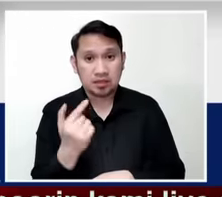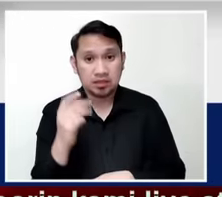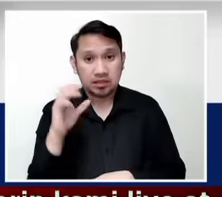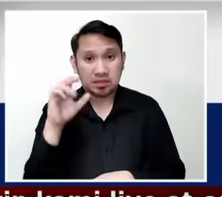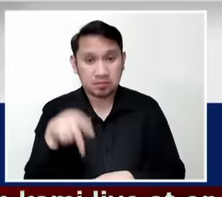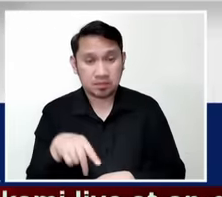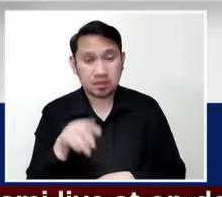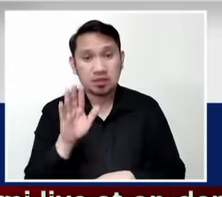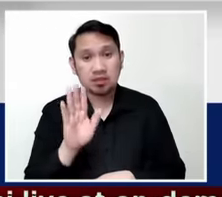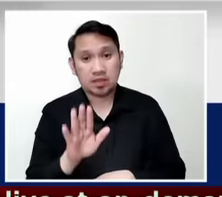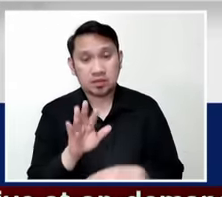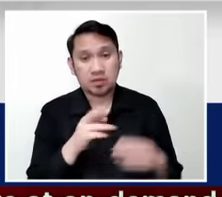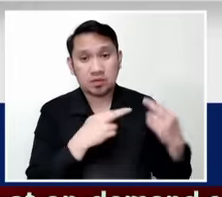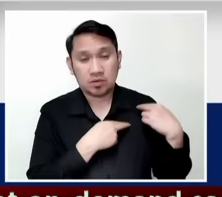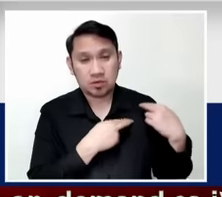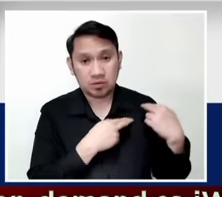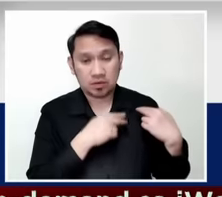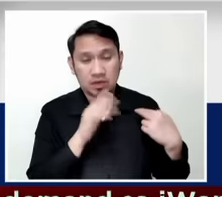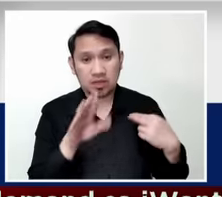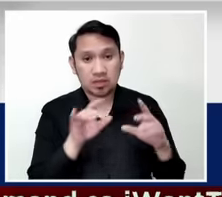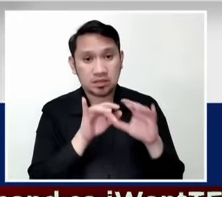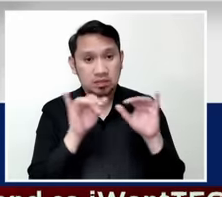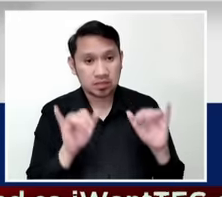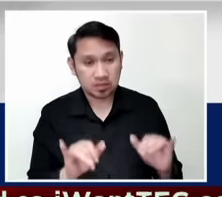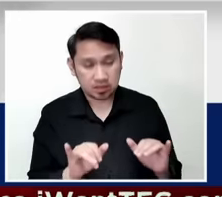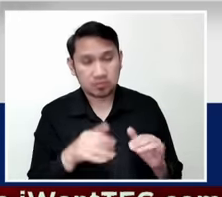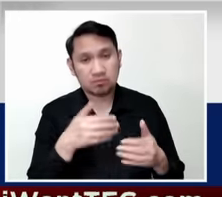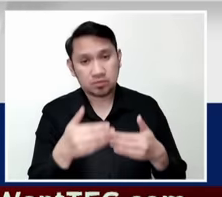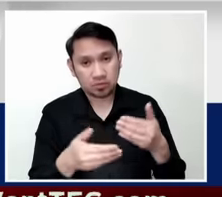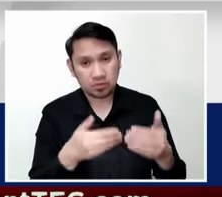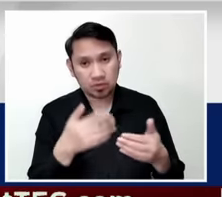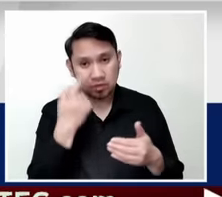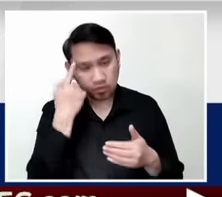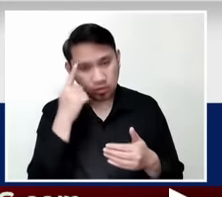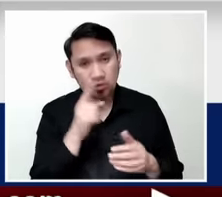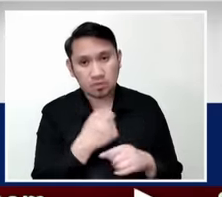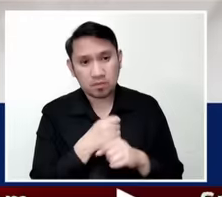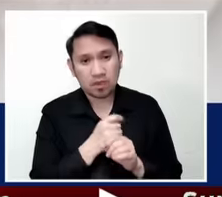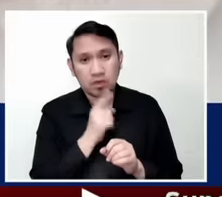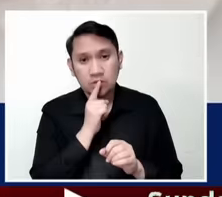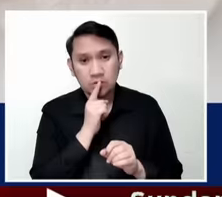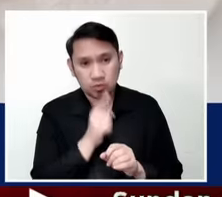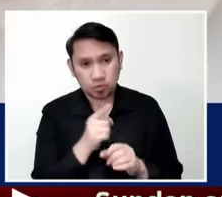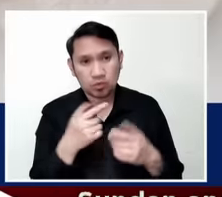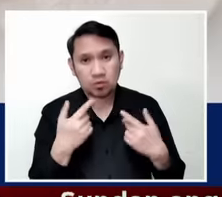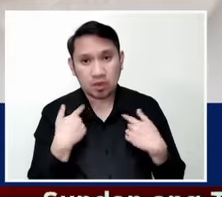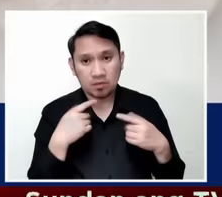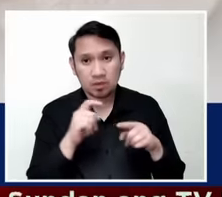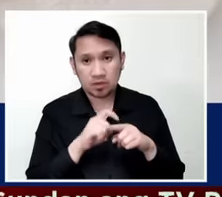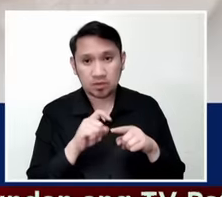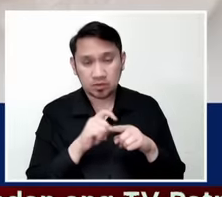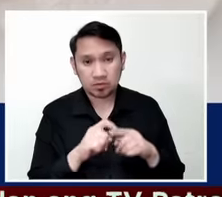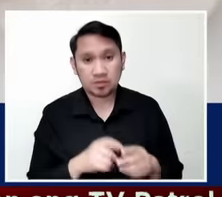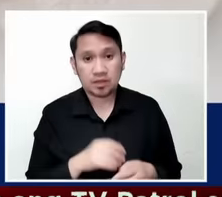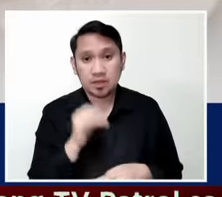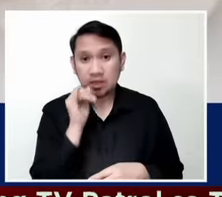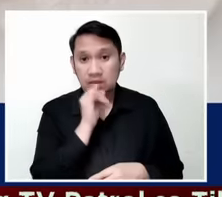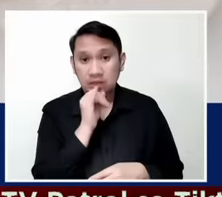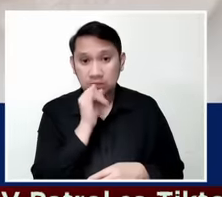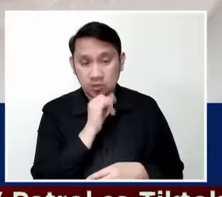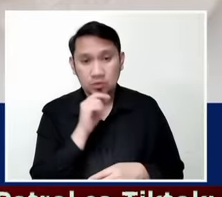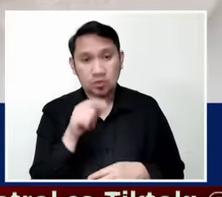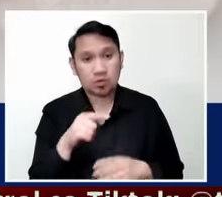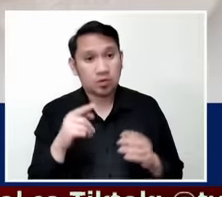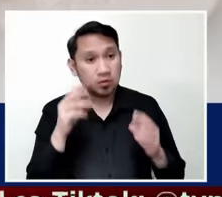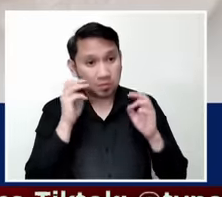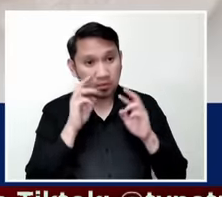responsibilidad nito bilang system operator para masiguro ang supply ng kuryente sa grid. Nanawagan naman si Iloilo City Mayor Jenny Trenya